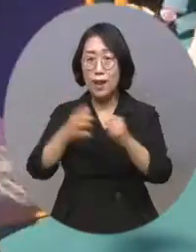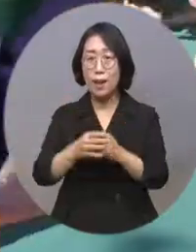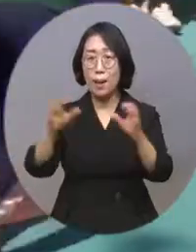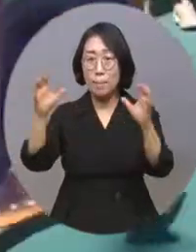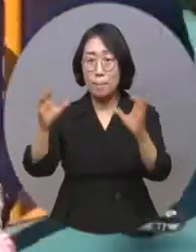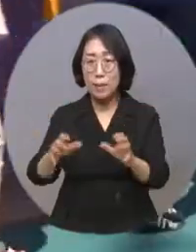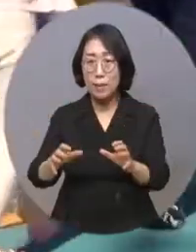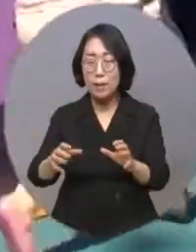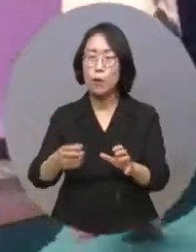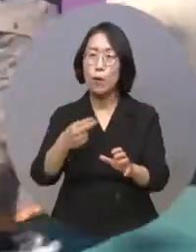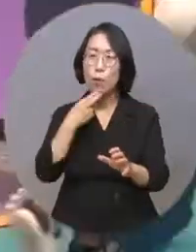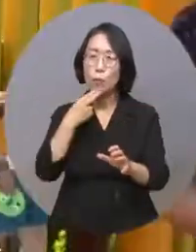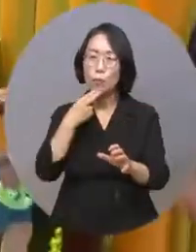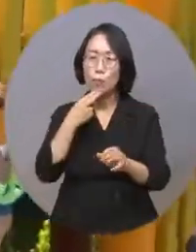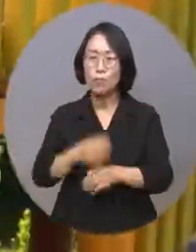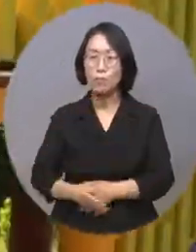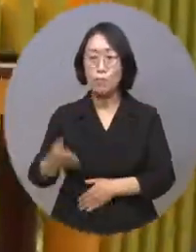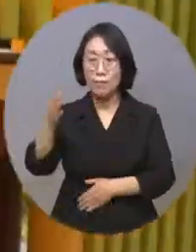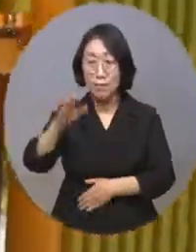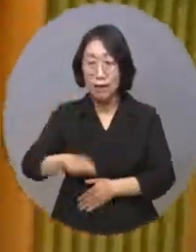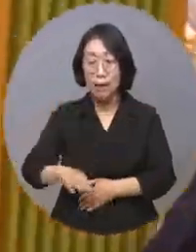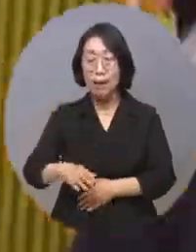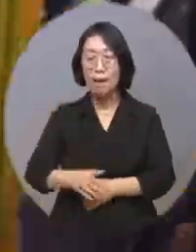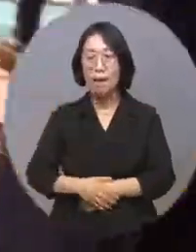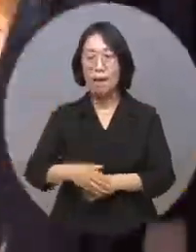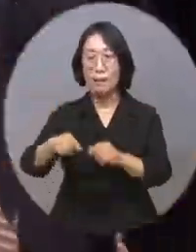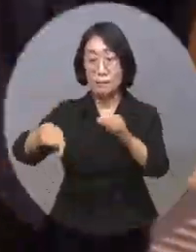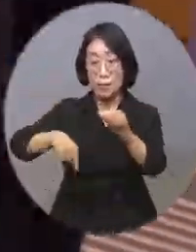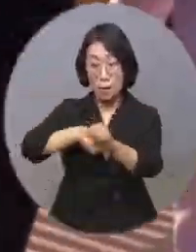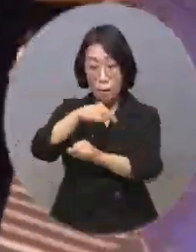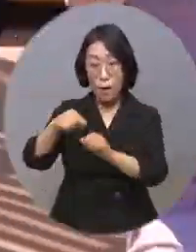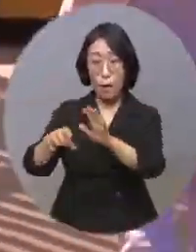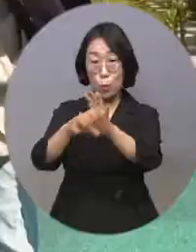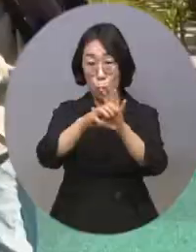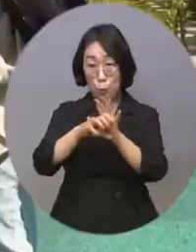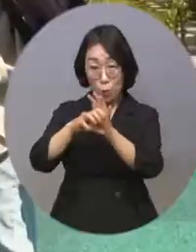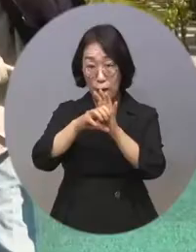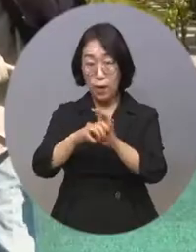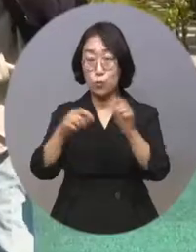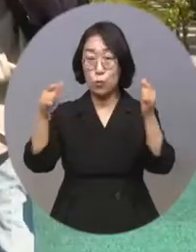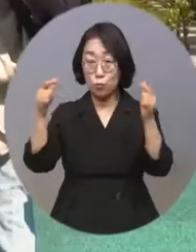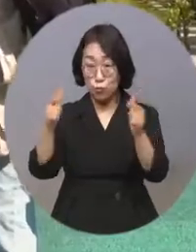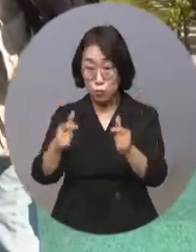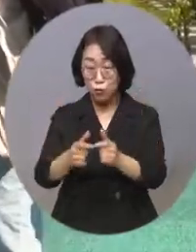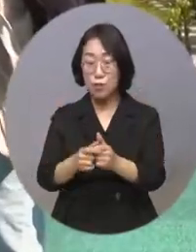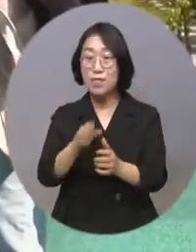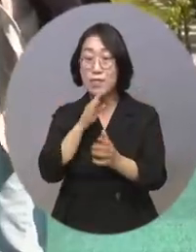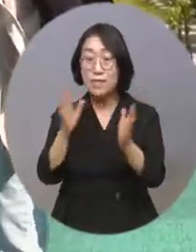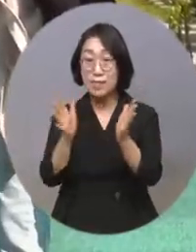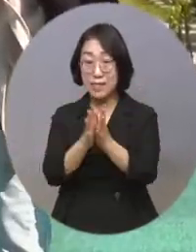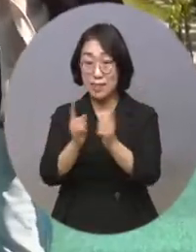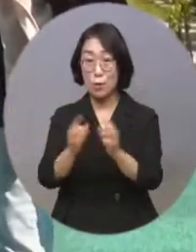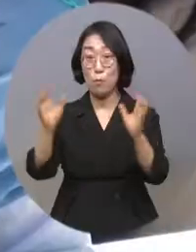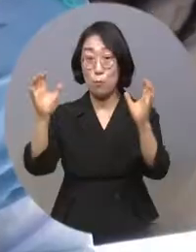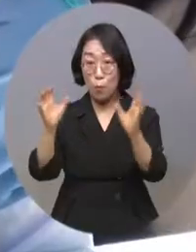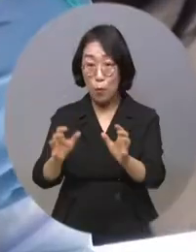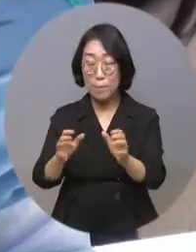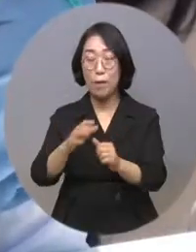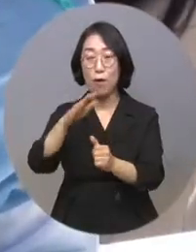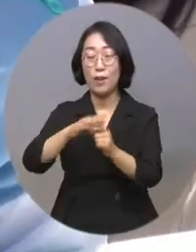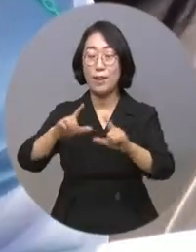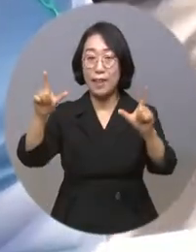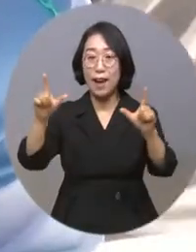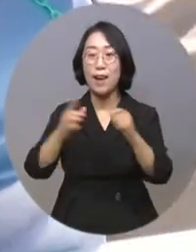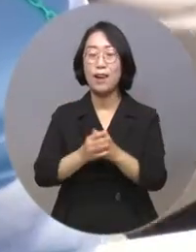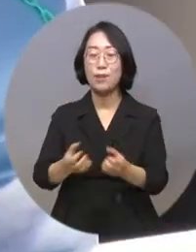행사가 개최되지 못했지만 사회적 거리두기가 해제되고 3년 만에 대면 행사로 진행된 어린이날 행사는